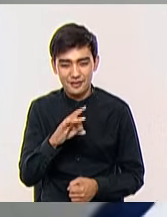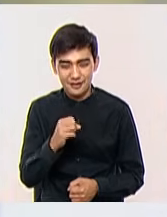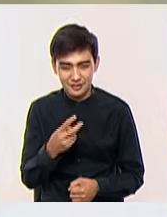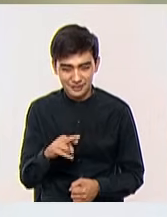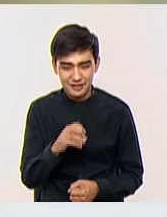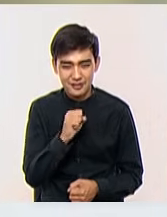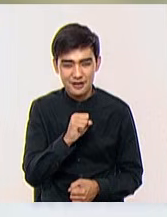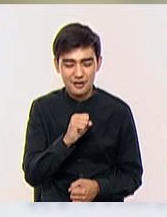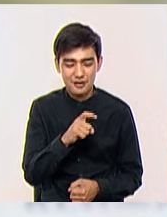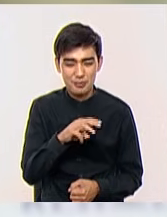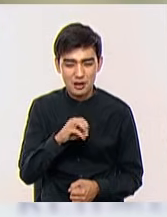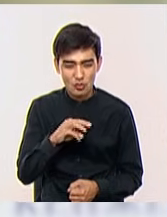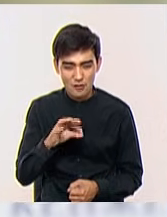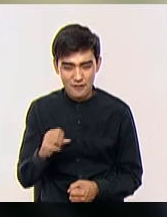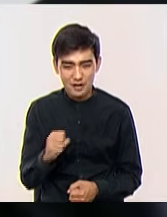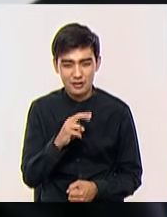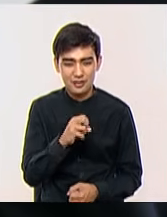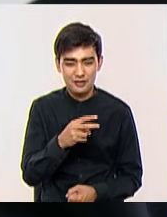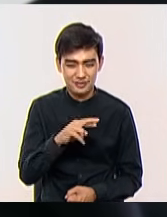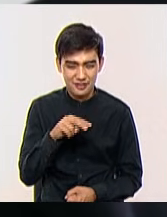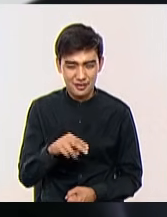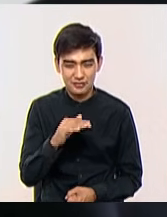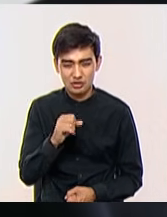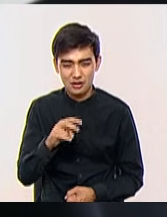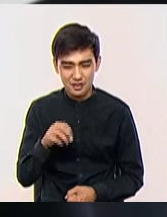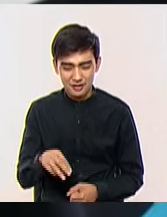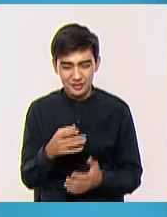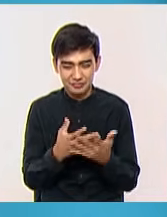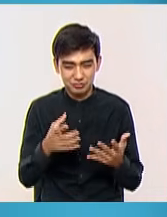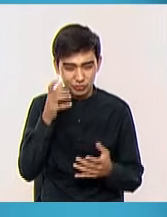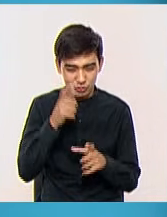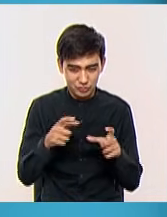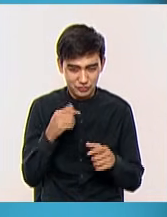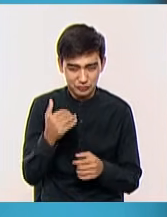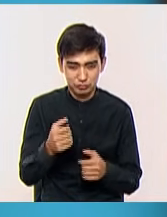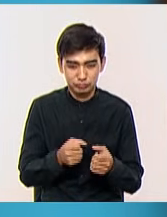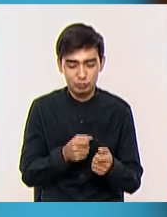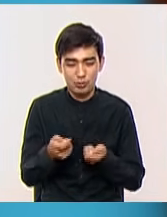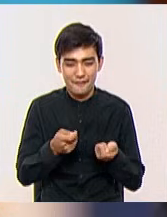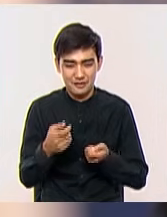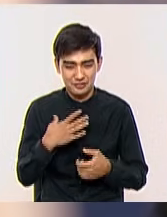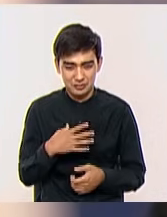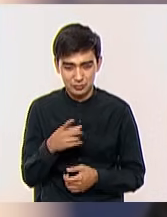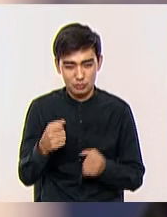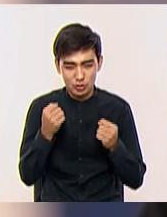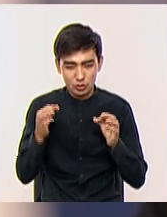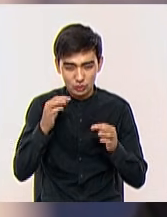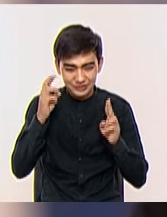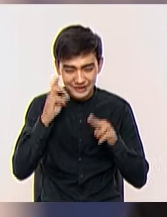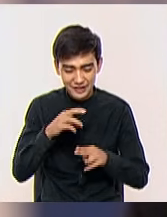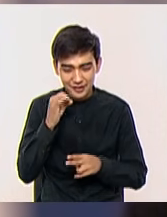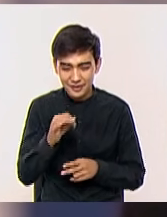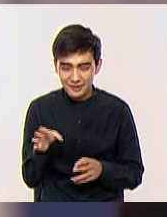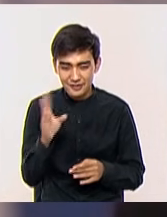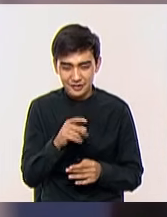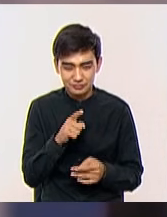Шаяхметова, Кеңес Рақышев, Даниал Ахметов, Жанат Түспеков секілді саясат пен қаржы фигуралар басқарады. Ал Қыдырбек Рысбек ол орынға